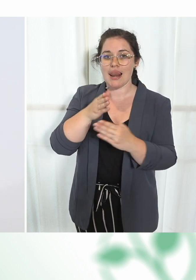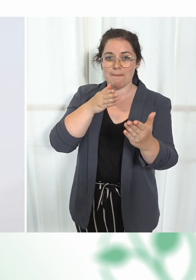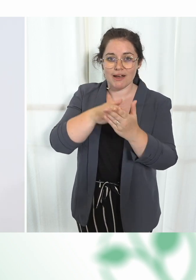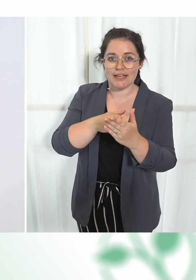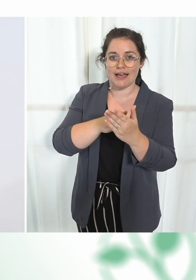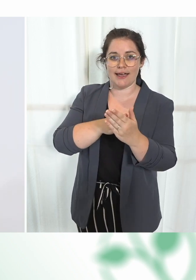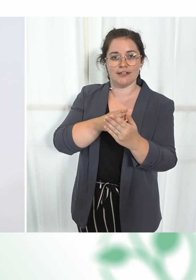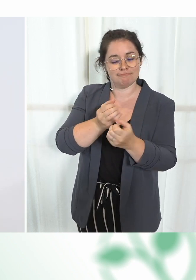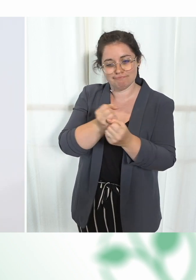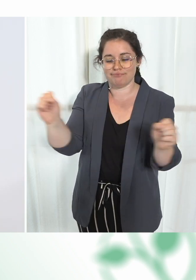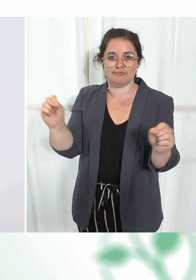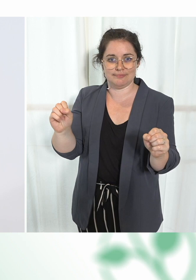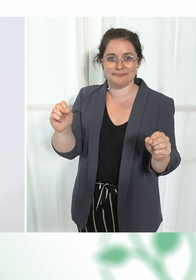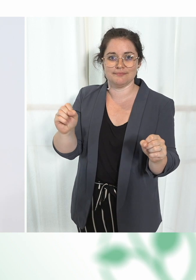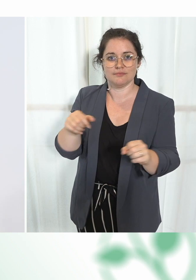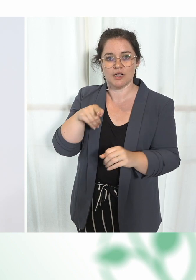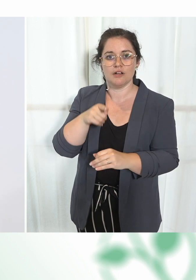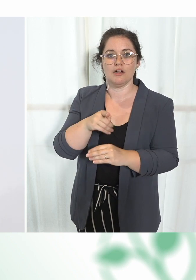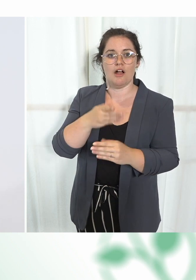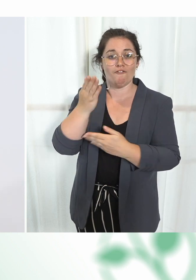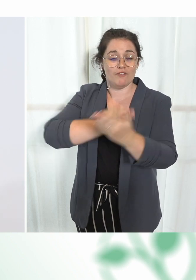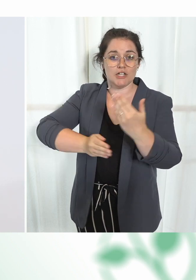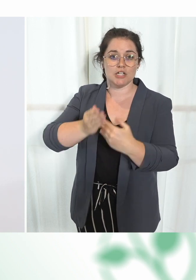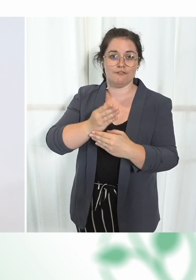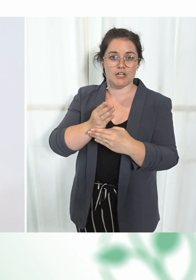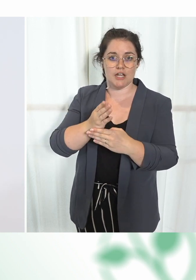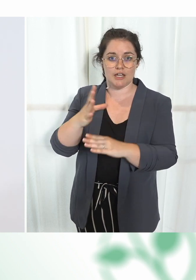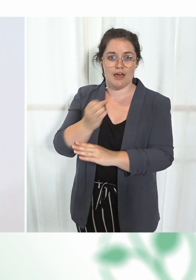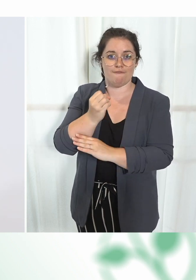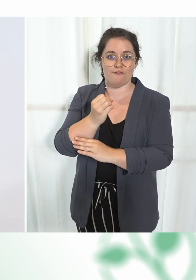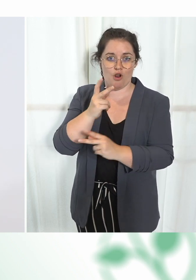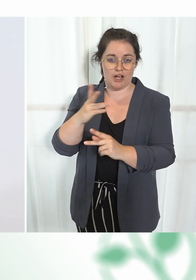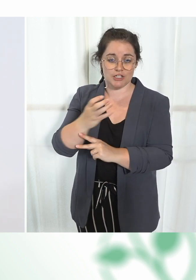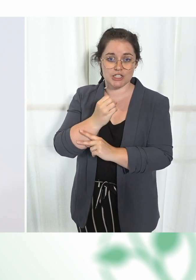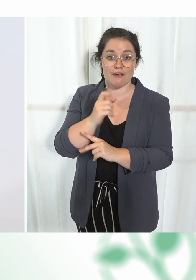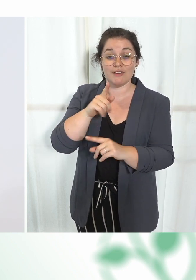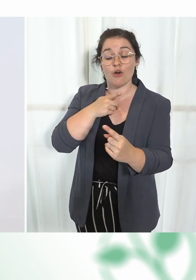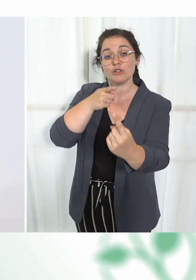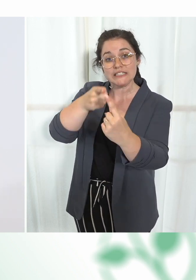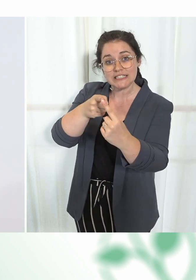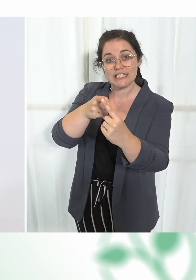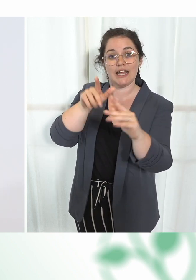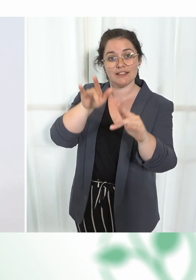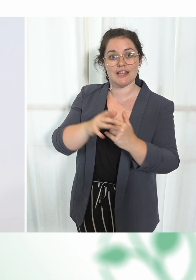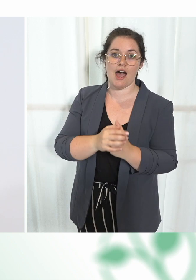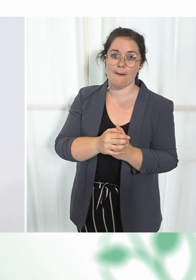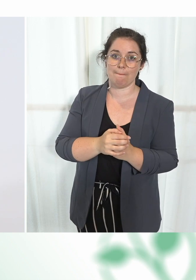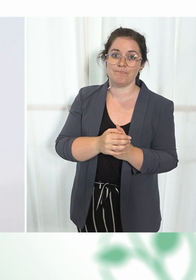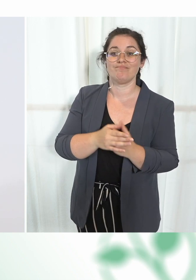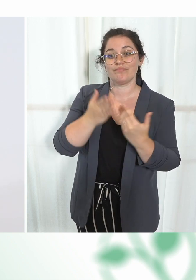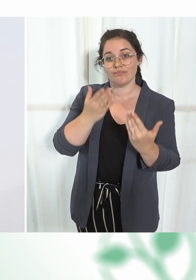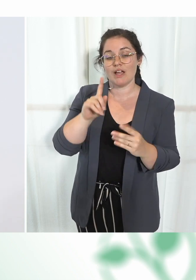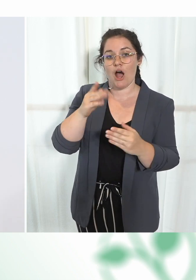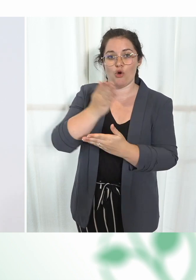Weg stellen, damit sie wirtschaftlich ihren Erfolg schaffen können, damit sie auch die Ziele haben, die sie haben und natürlich damit